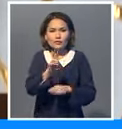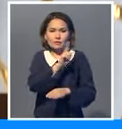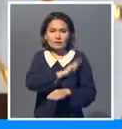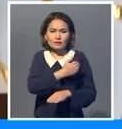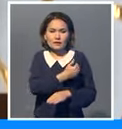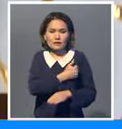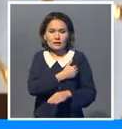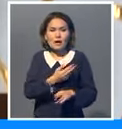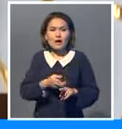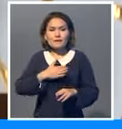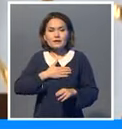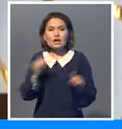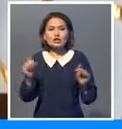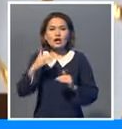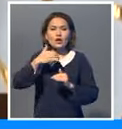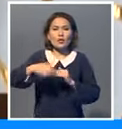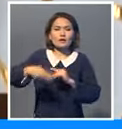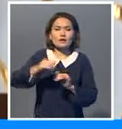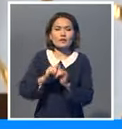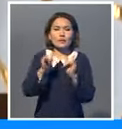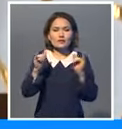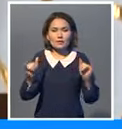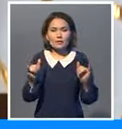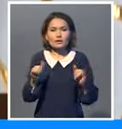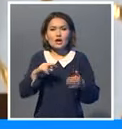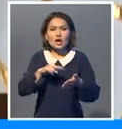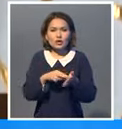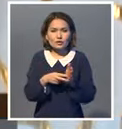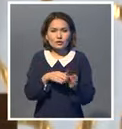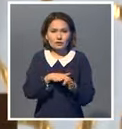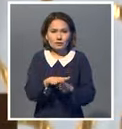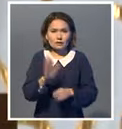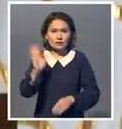пайдалануға тиіспіз. Сонымен қатар шағын және орта бизнесті дамыту жұмысы да жалғаса береді.